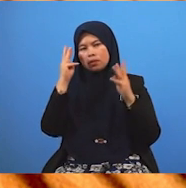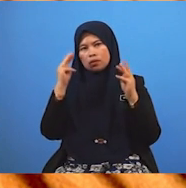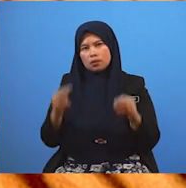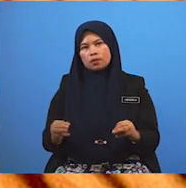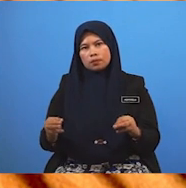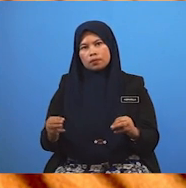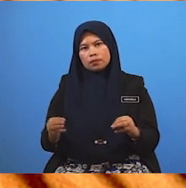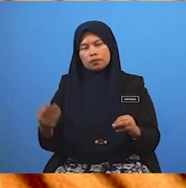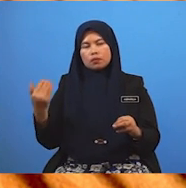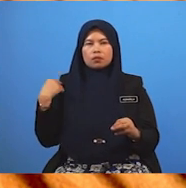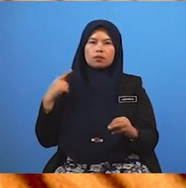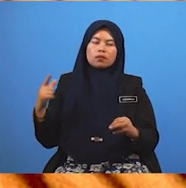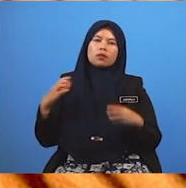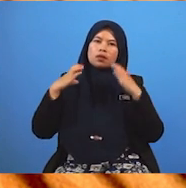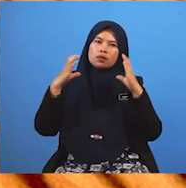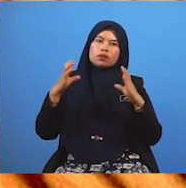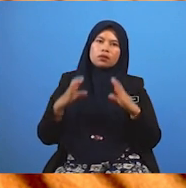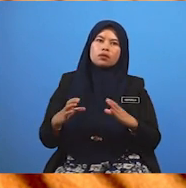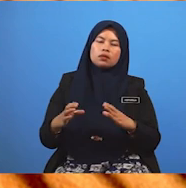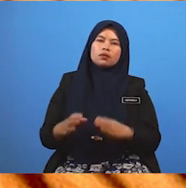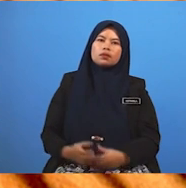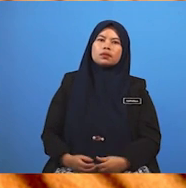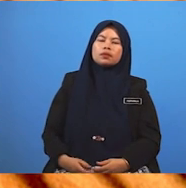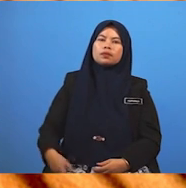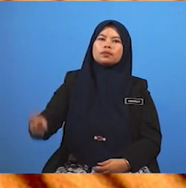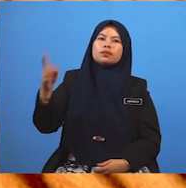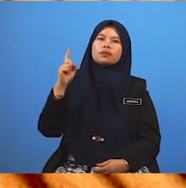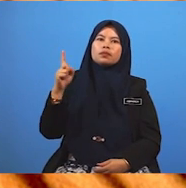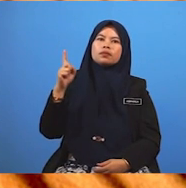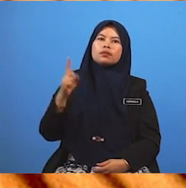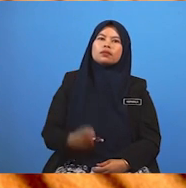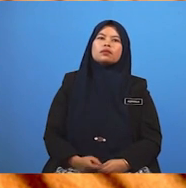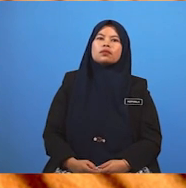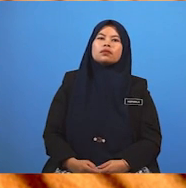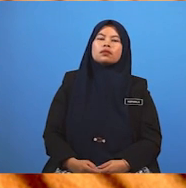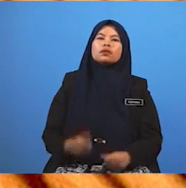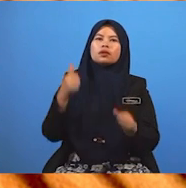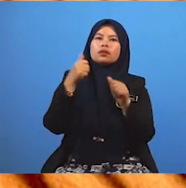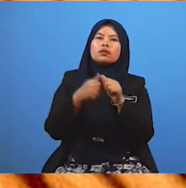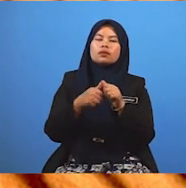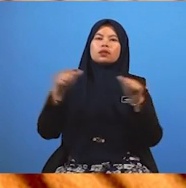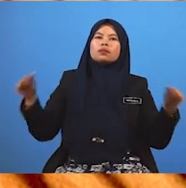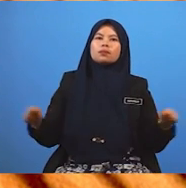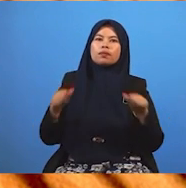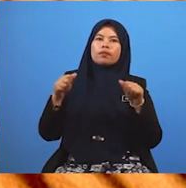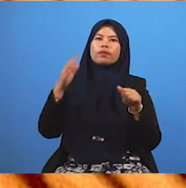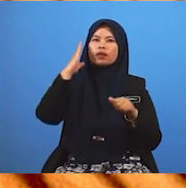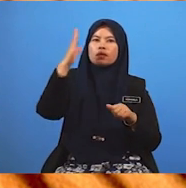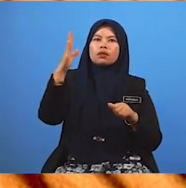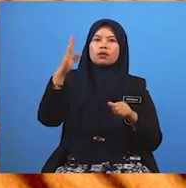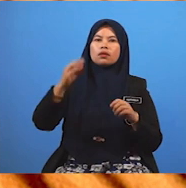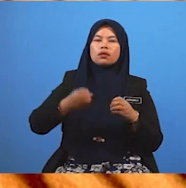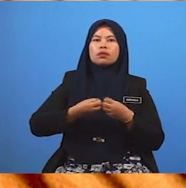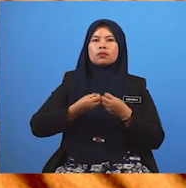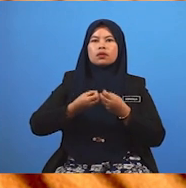adalah dengan cara berikut. Yang pertama, setiap amalan akan dibentangkan